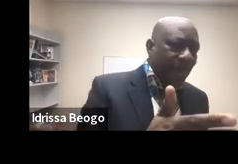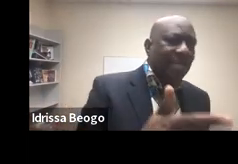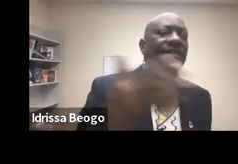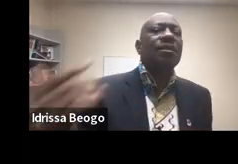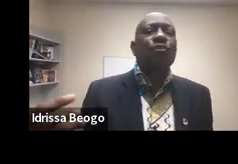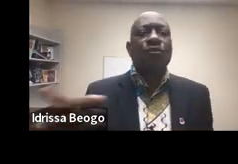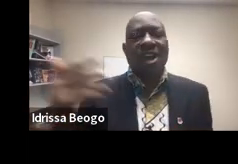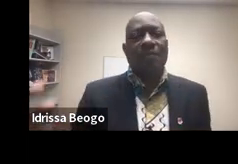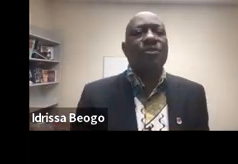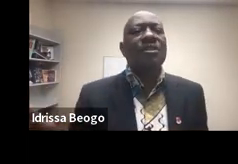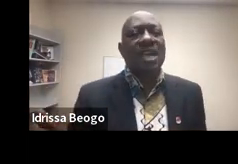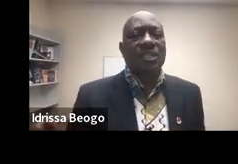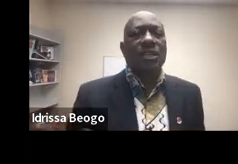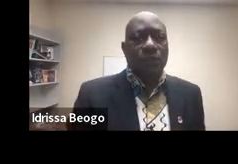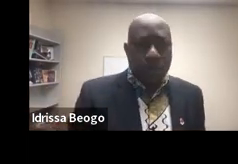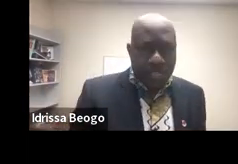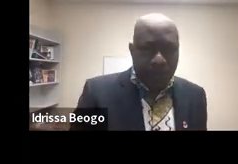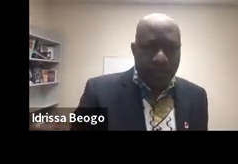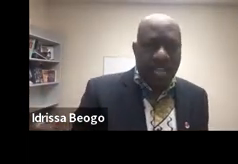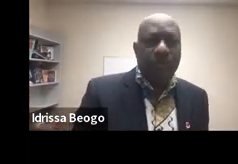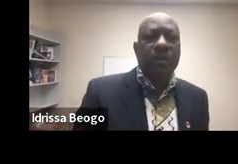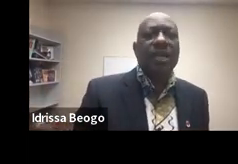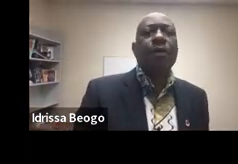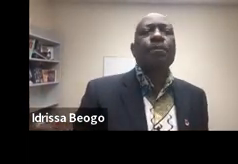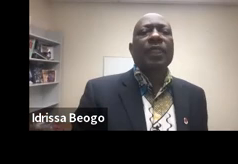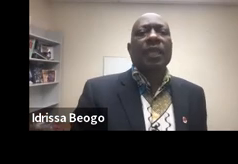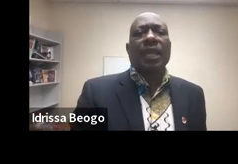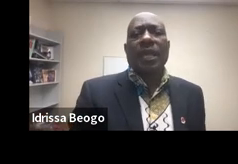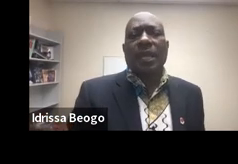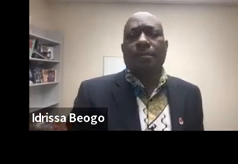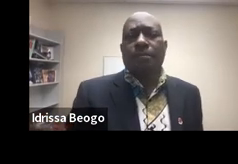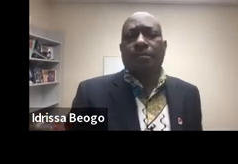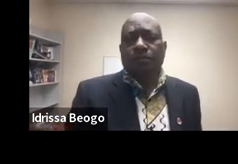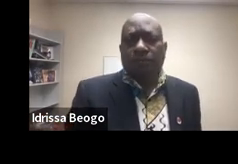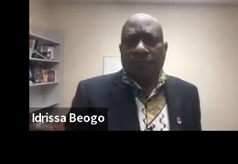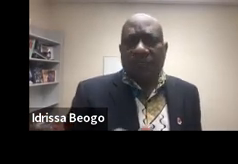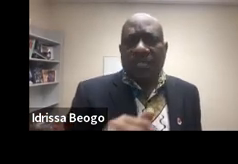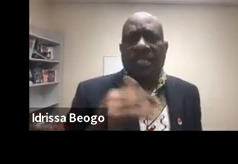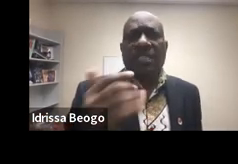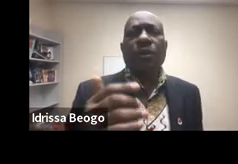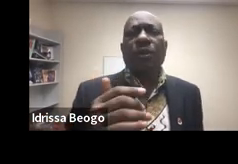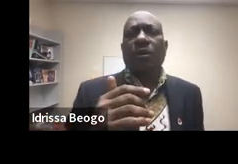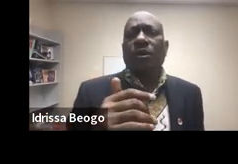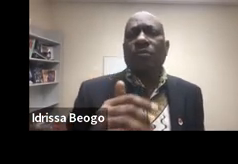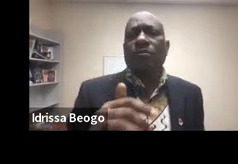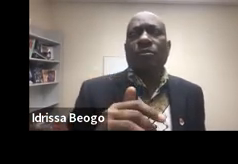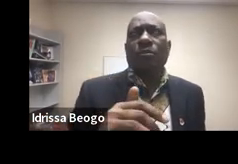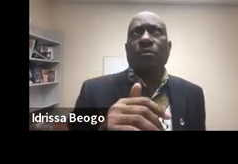se déplacent pour voir les personnes âgées. Deuxième résultat important, c'est